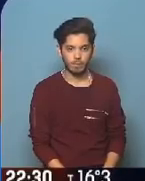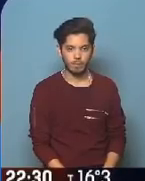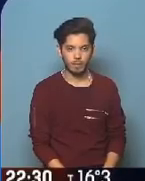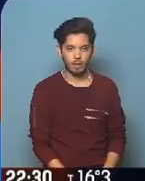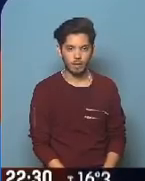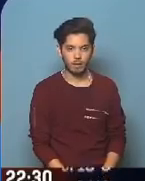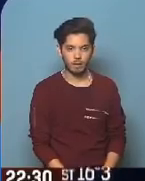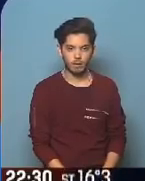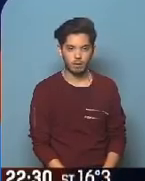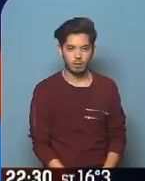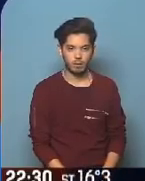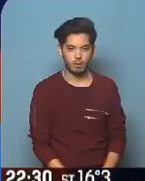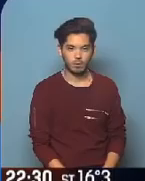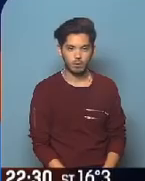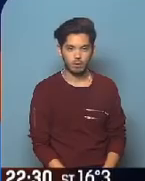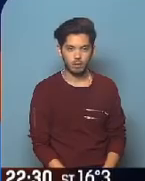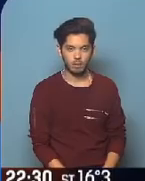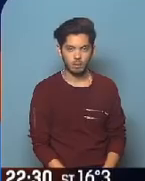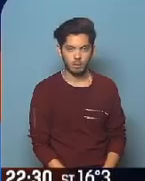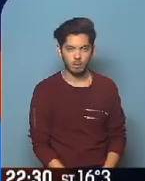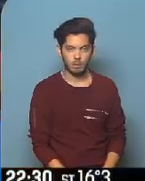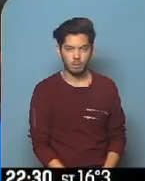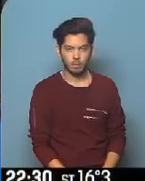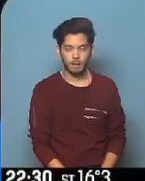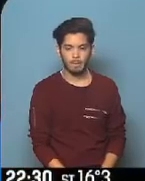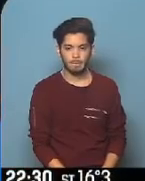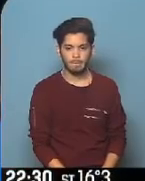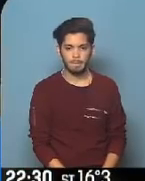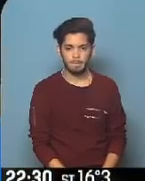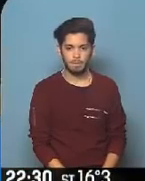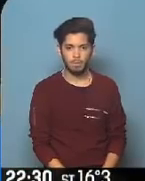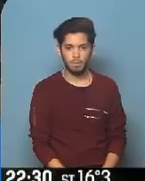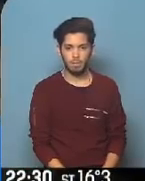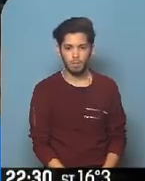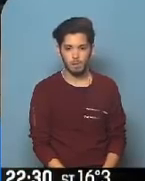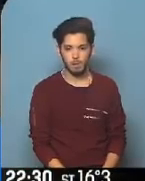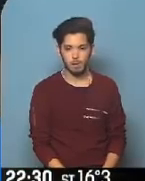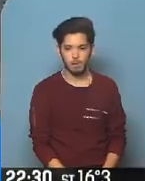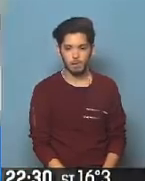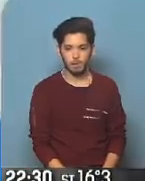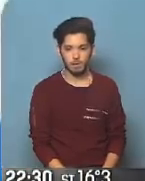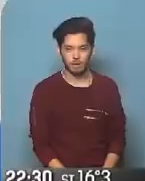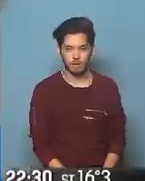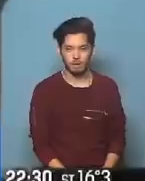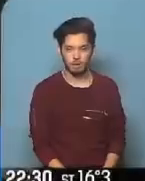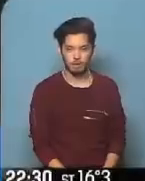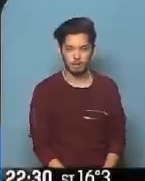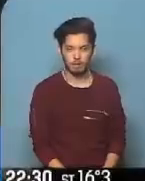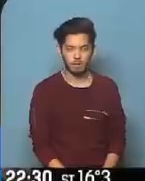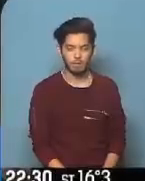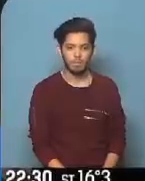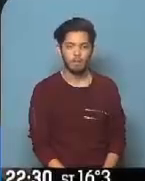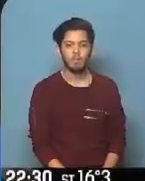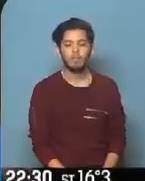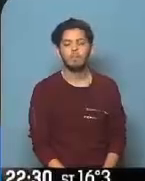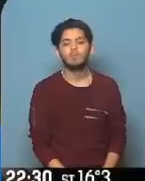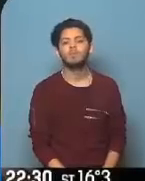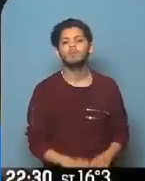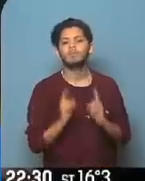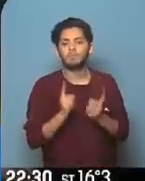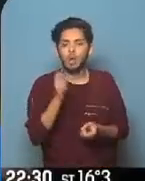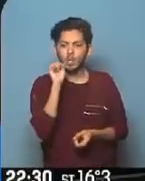никаких доказательств для этого не предъявляется. А Соединенные Штаты уже его нарушили. Además de acusar a Rusia